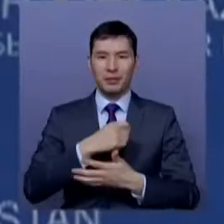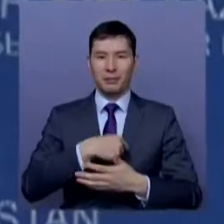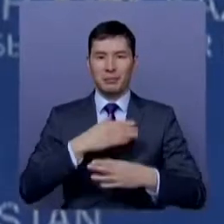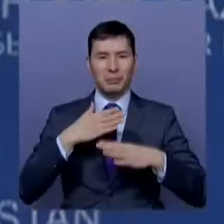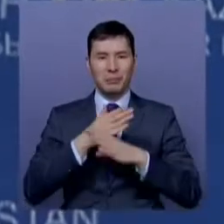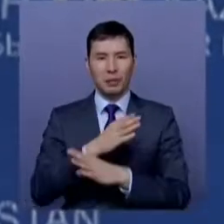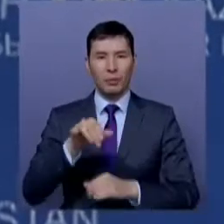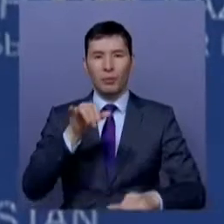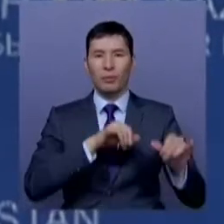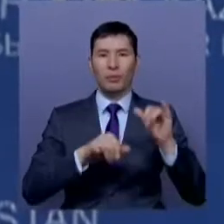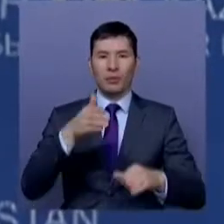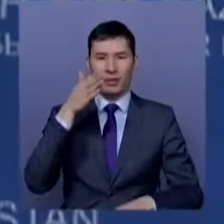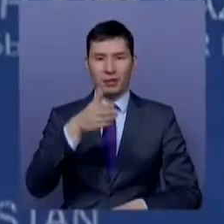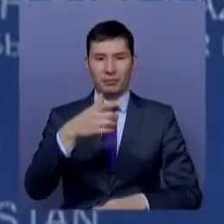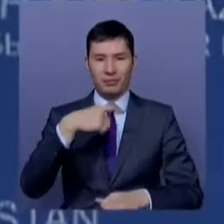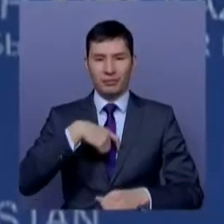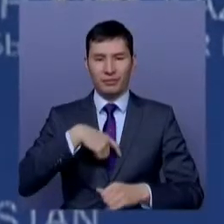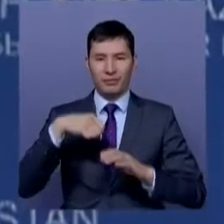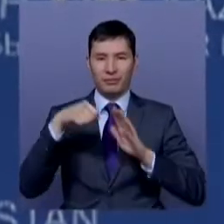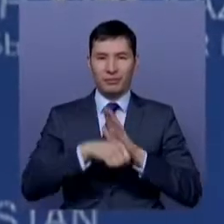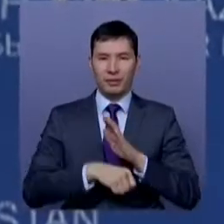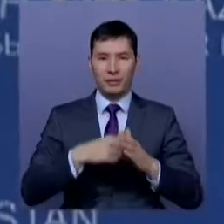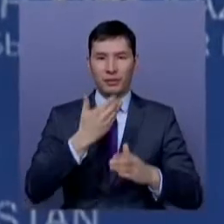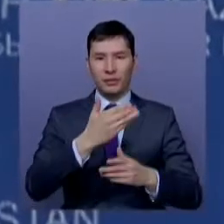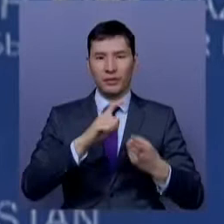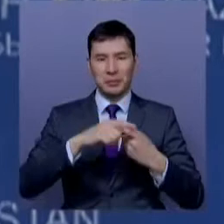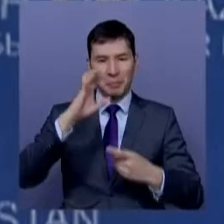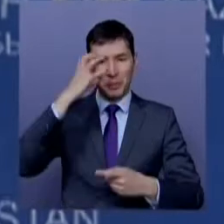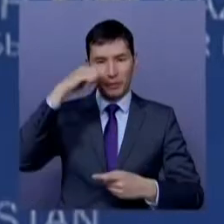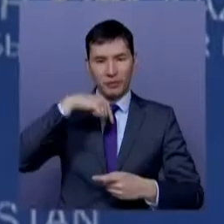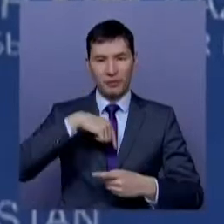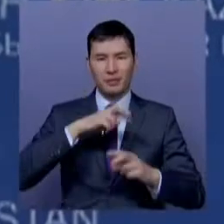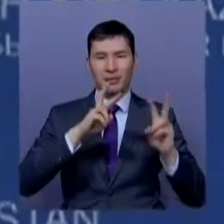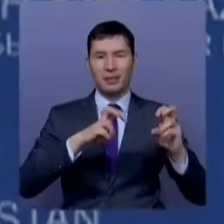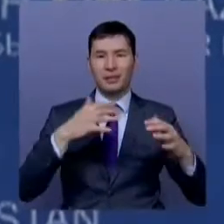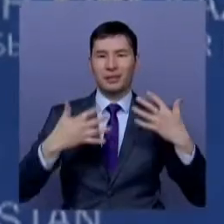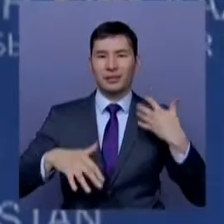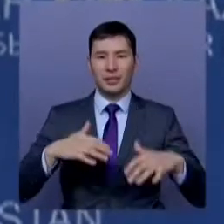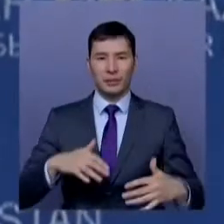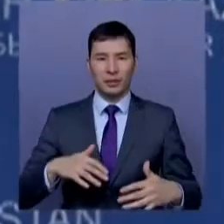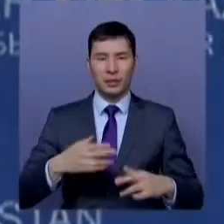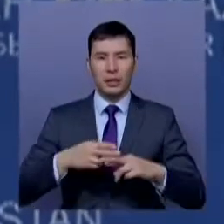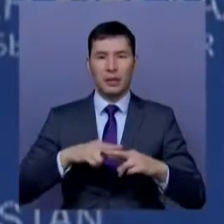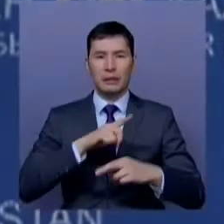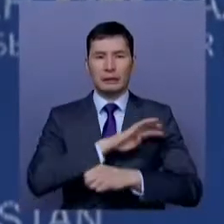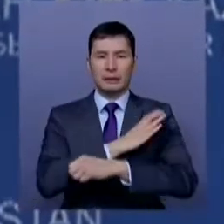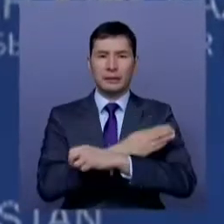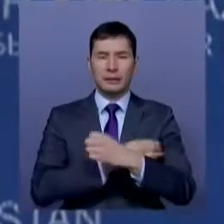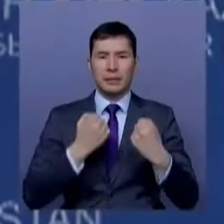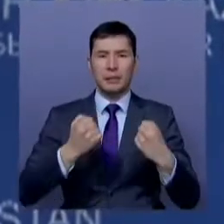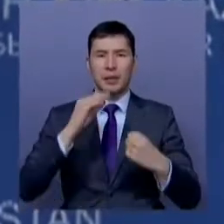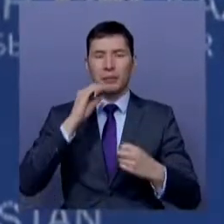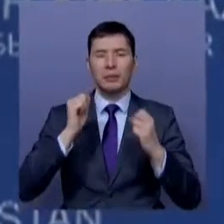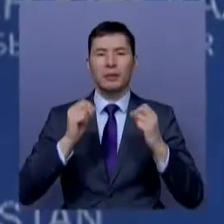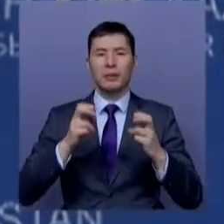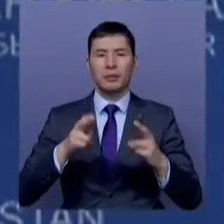итермелейтін факторлар ол баланың ішкі психологиялық жағдайының әлсіз болуы. Бар мәселе түпкі менталды деңгейде жатыр. Мысалы, түпкі психикасы дұрыс бала қандай